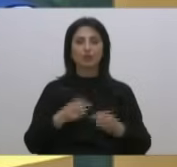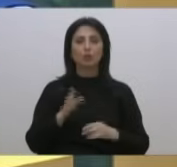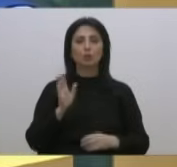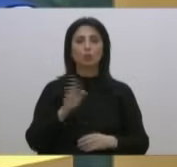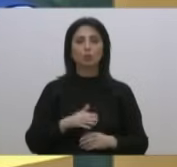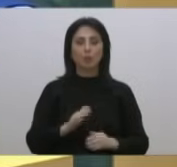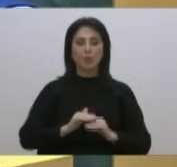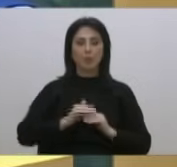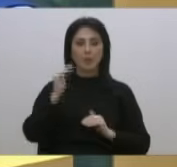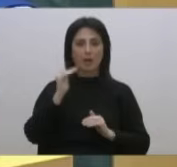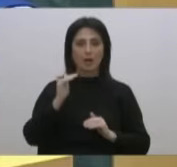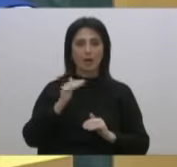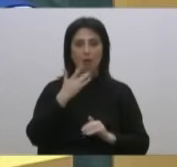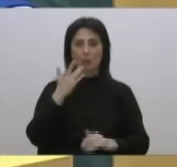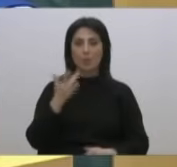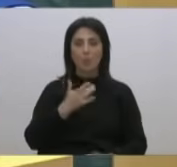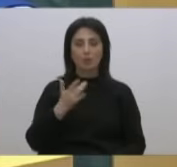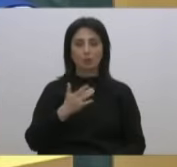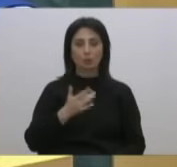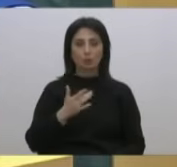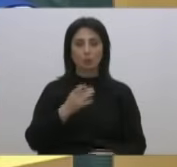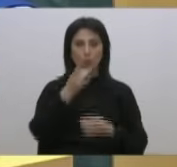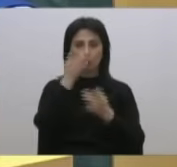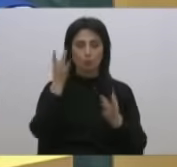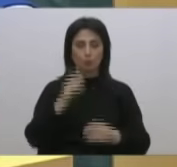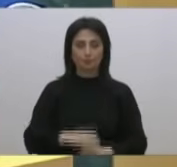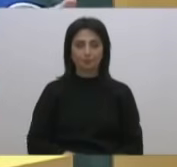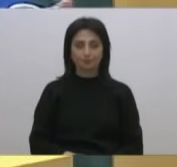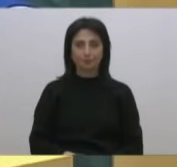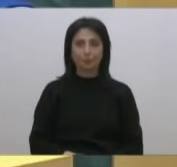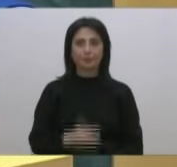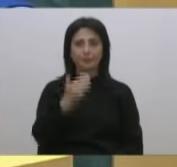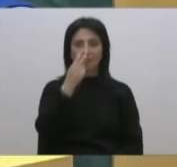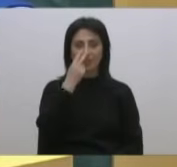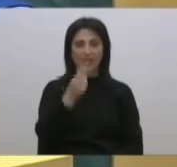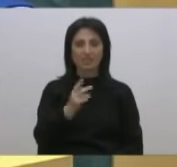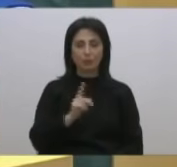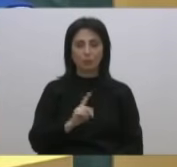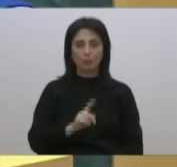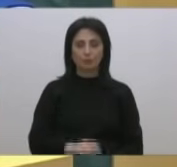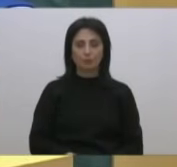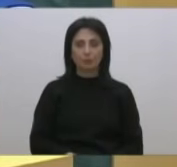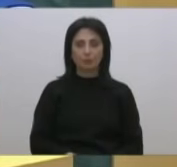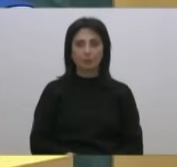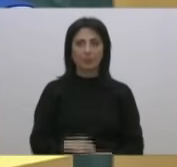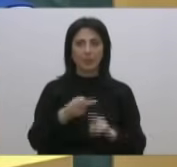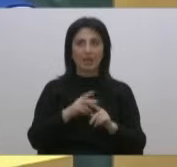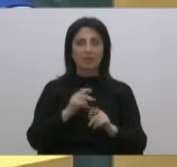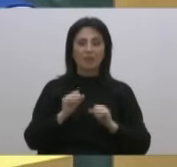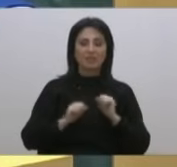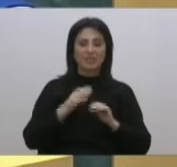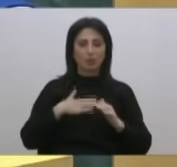უფრო მაღალი პოლიტიკური კულტურა თქვენ ხედავდით რომ ეს